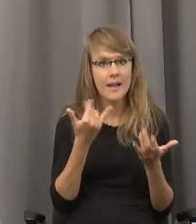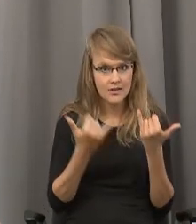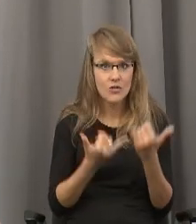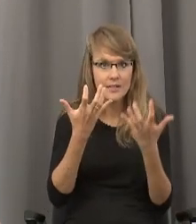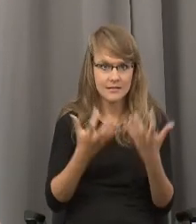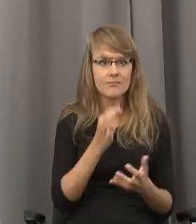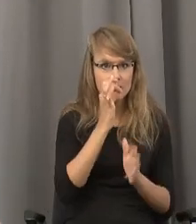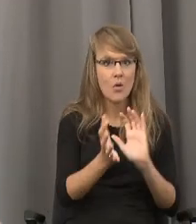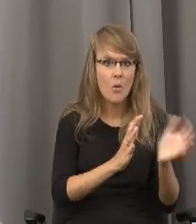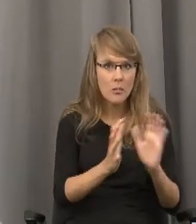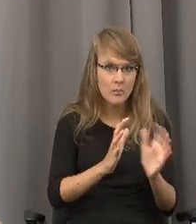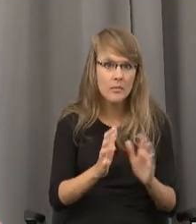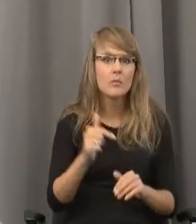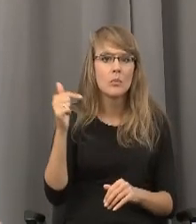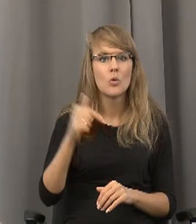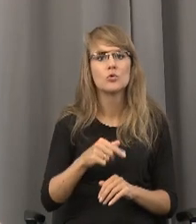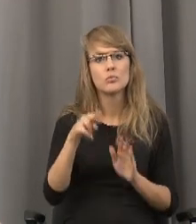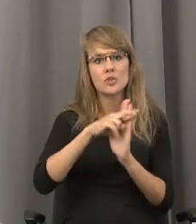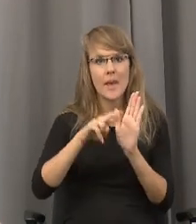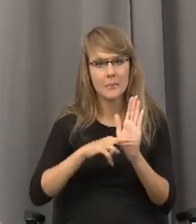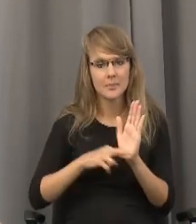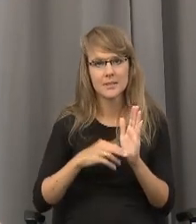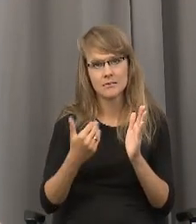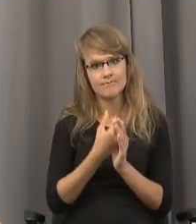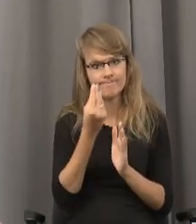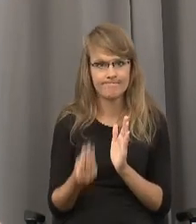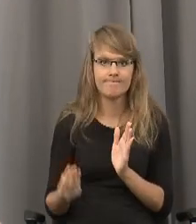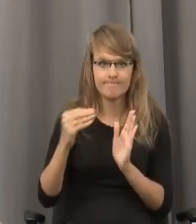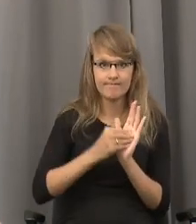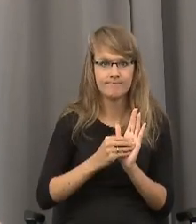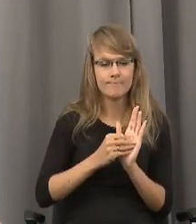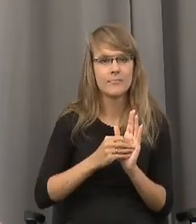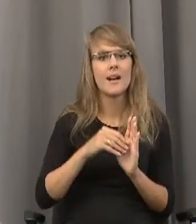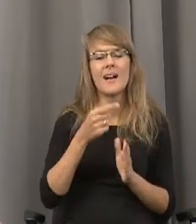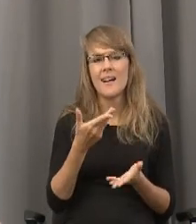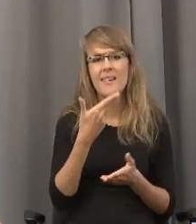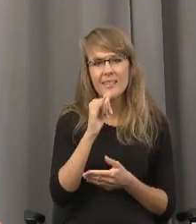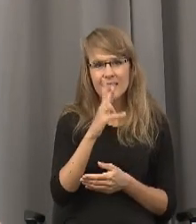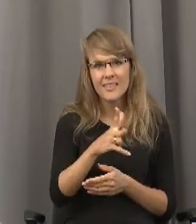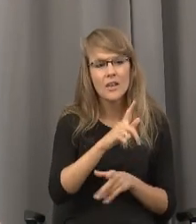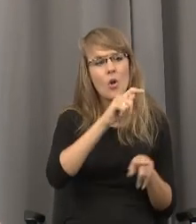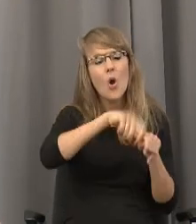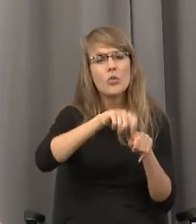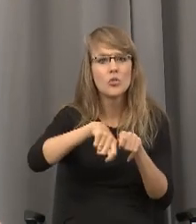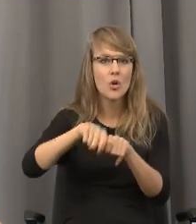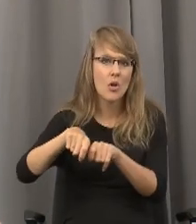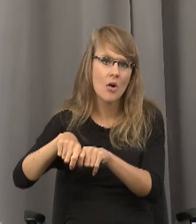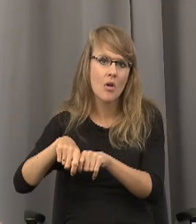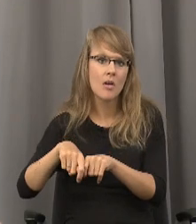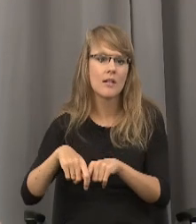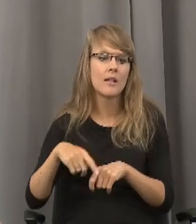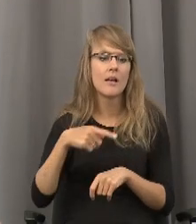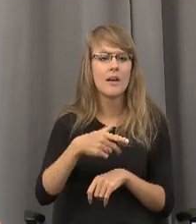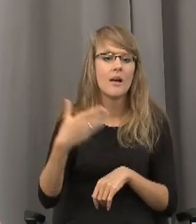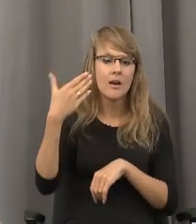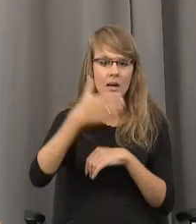wprowadzenie takiego obowiązku do przepisów powszechnie obowiązujących. Kontrole NIK-u często się kończą wnioskami de lege ferenda, de